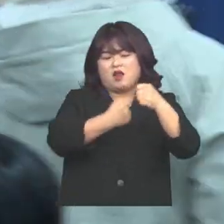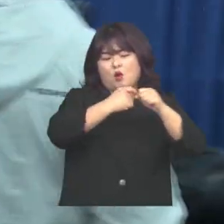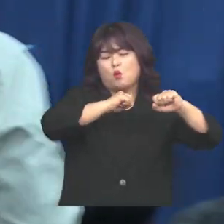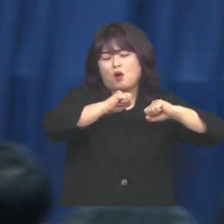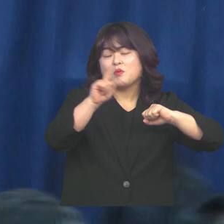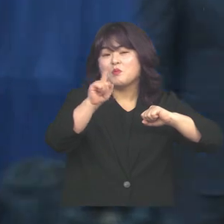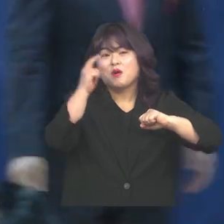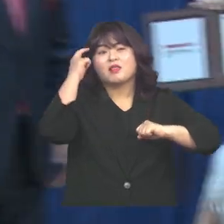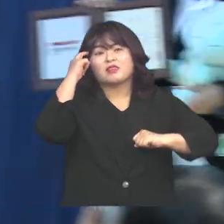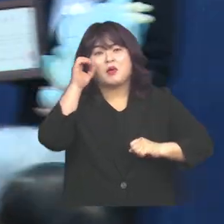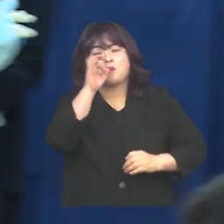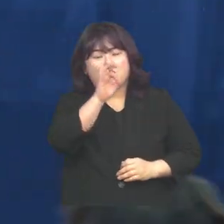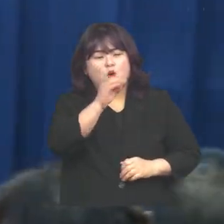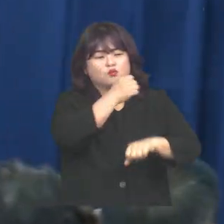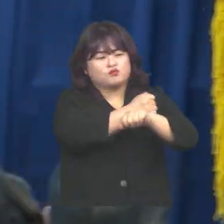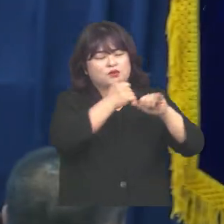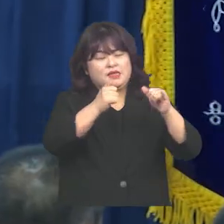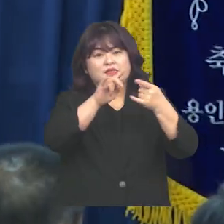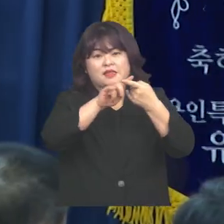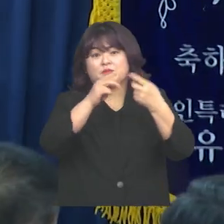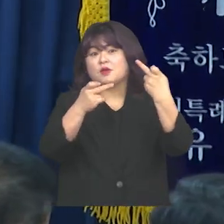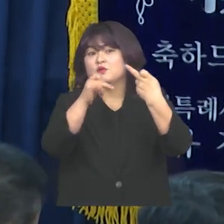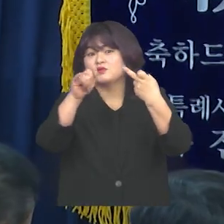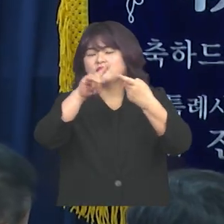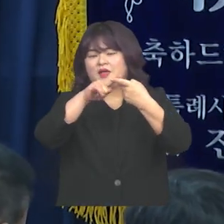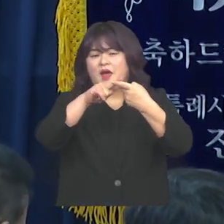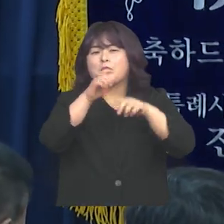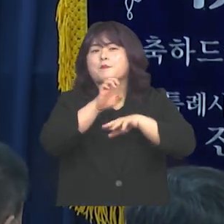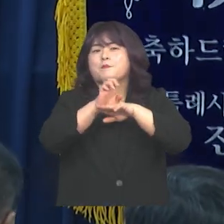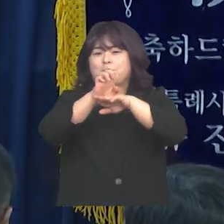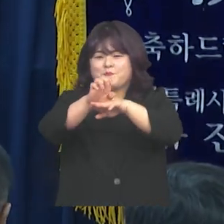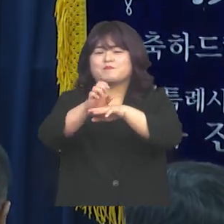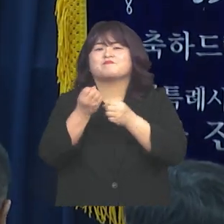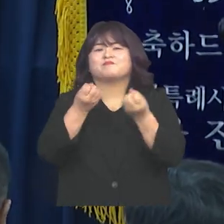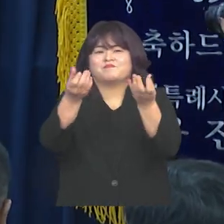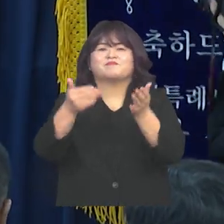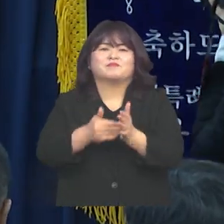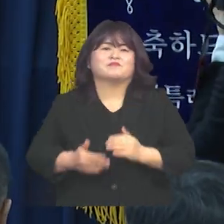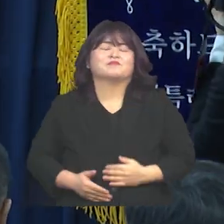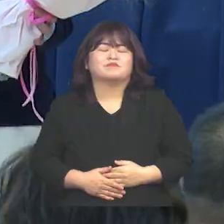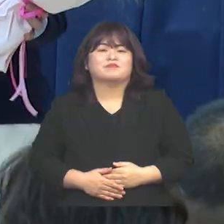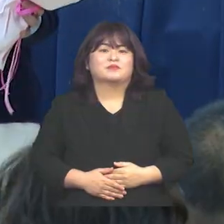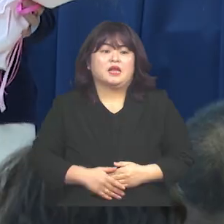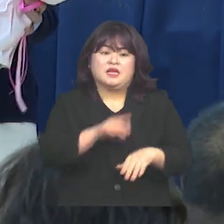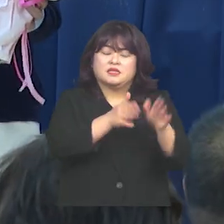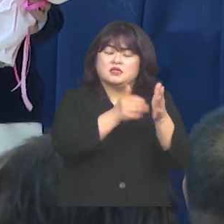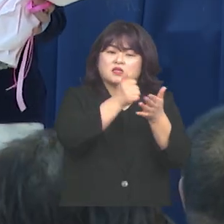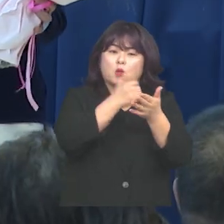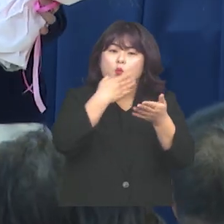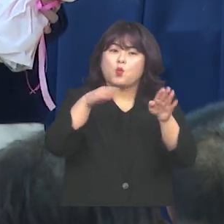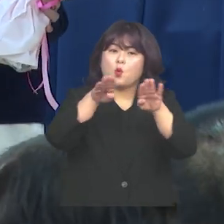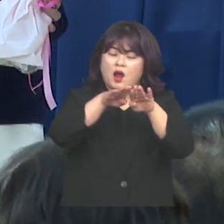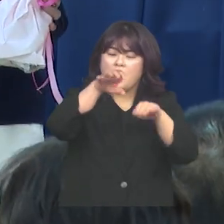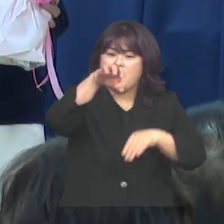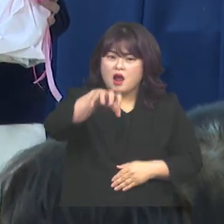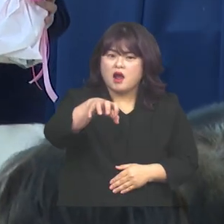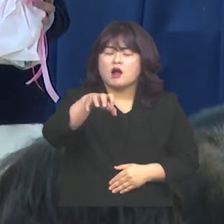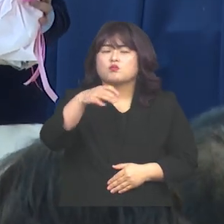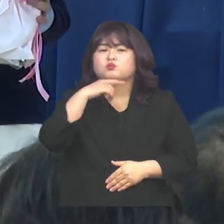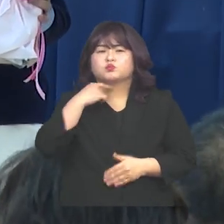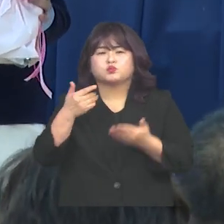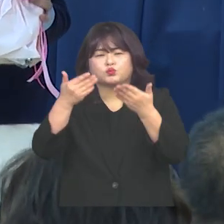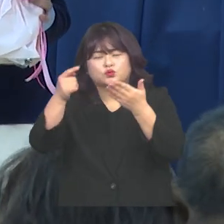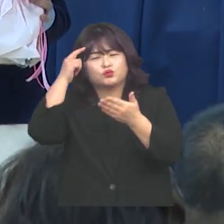한 해 활동을 돌아보고 유공자 12명에게 표창과 감사장을 전달했습니다. 이 시장은 복지관과